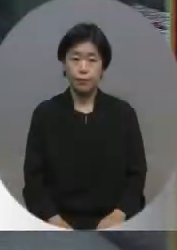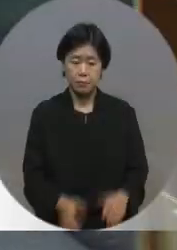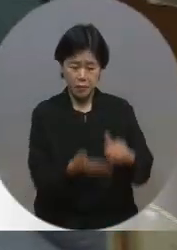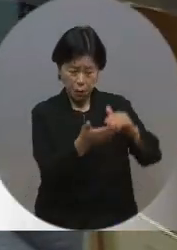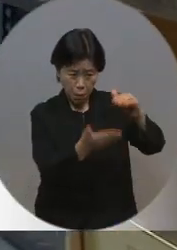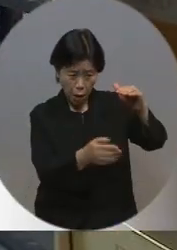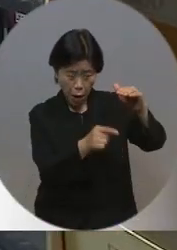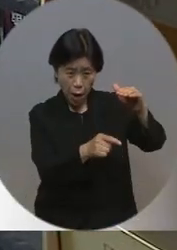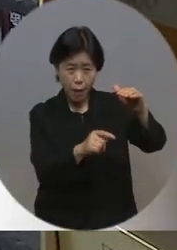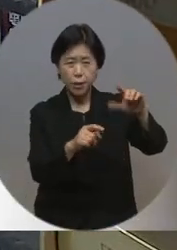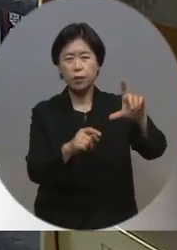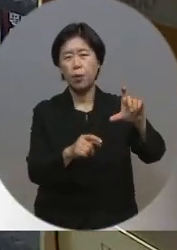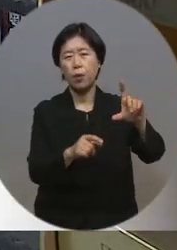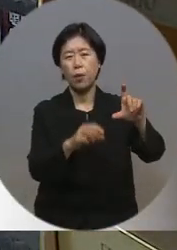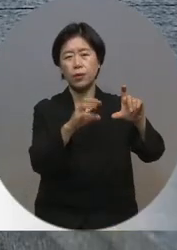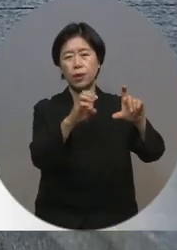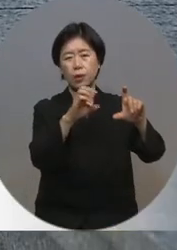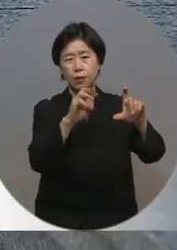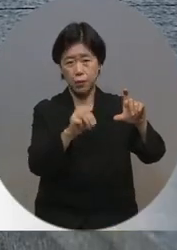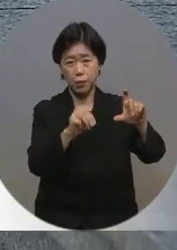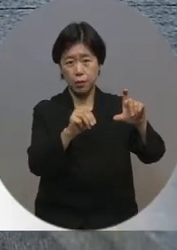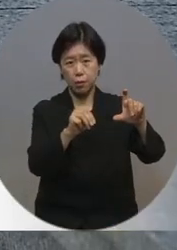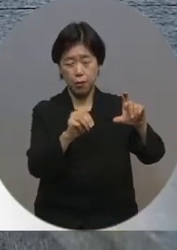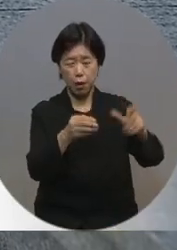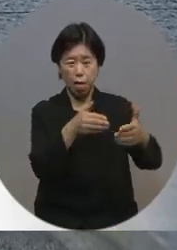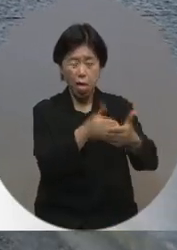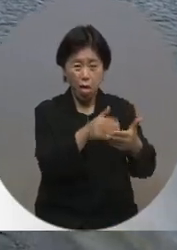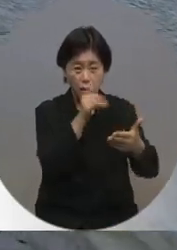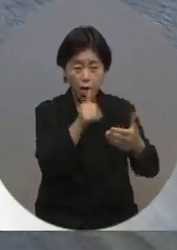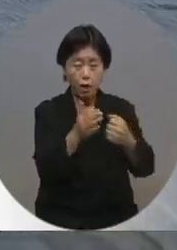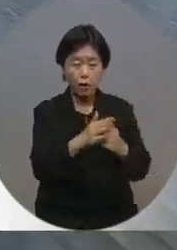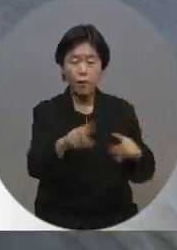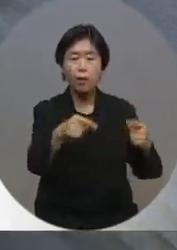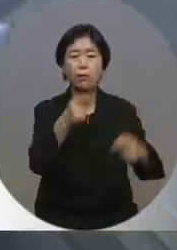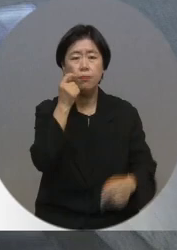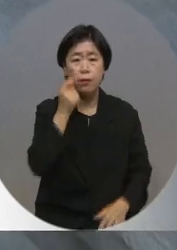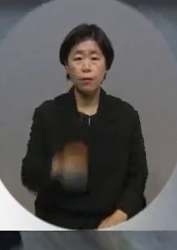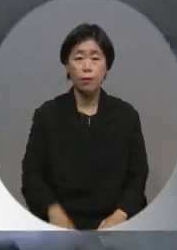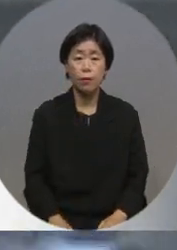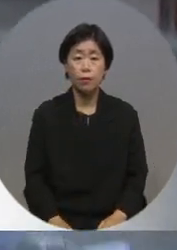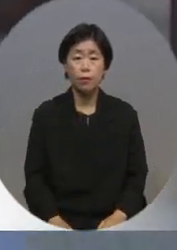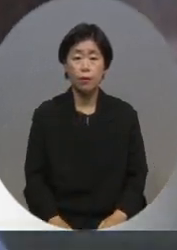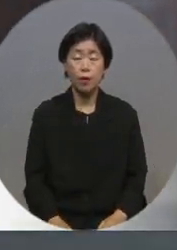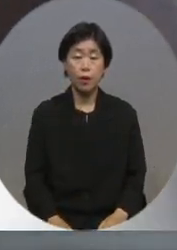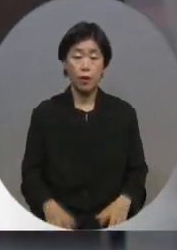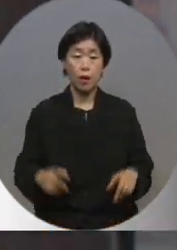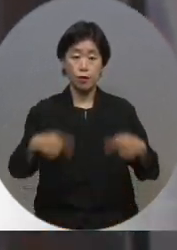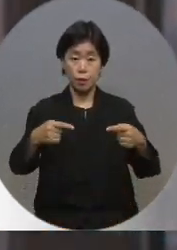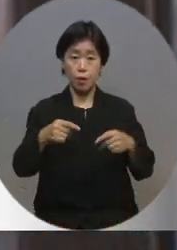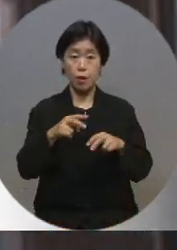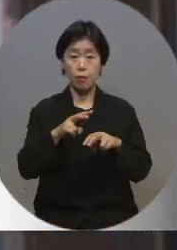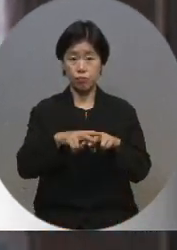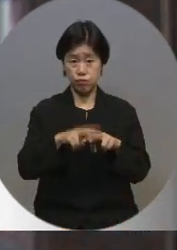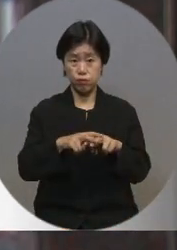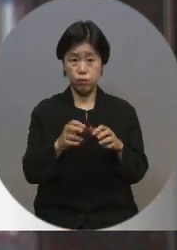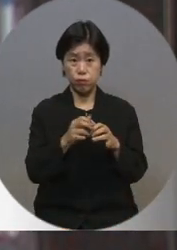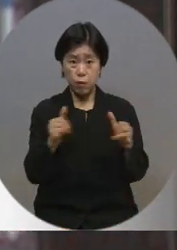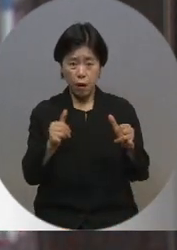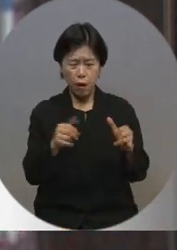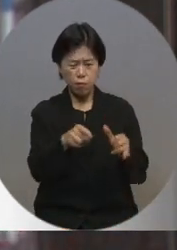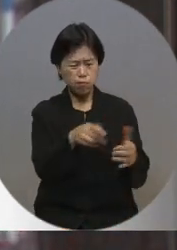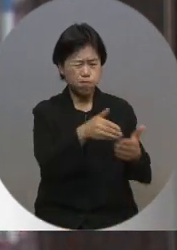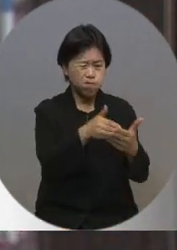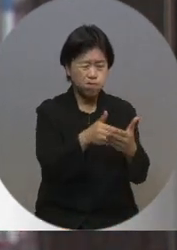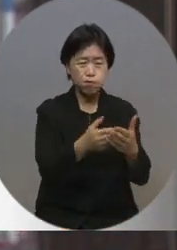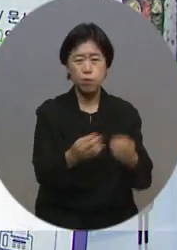15cm의 문턱에 막혀 들어갈 수 없는 편의시설. 이곳은 휠체어를 이용하는 사람에게 아무 의미 없는 벽일